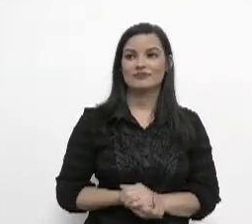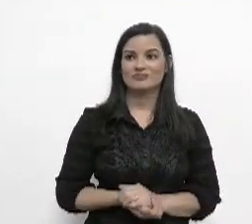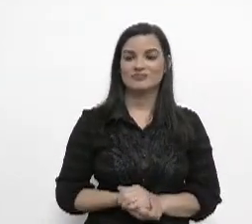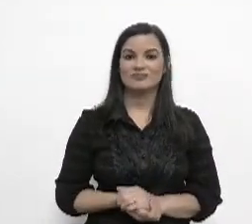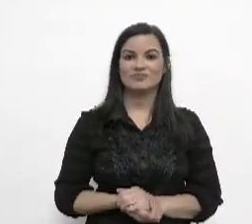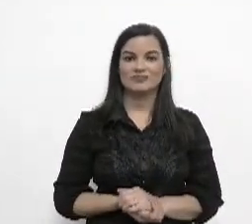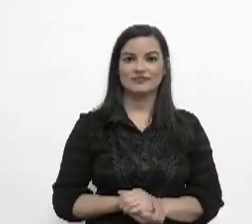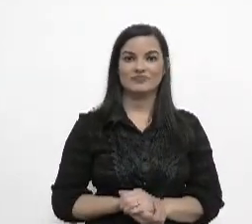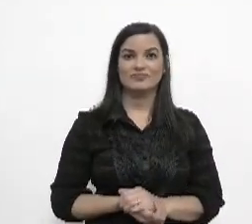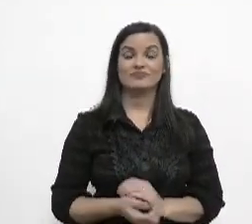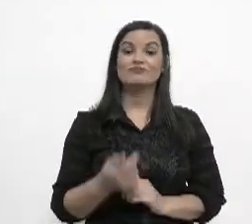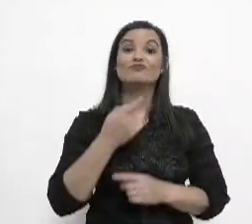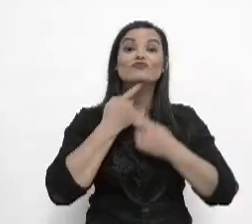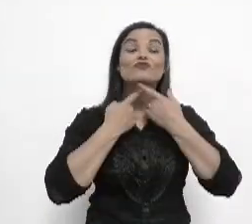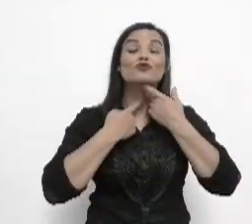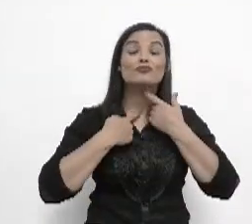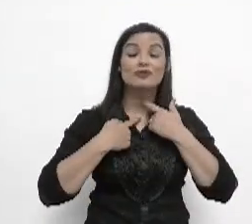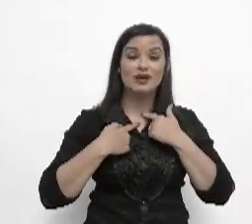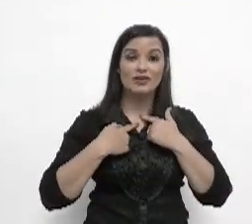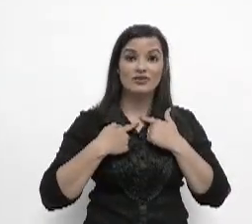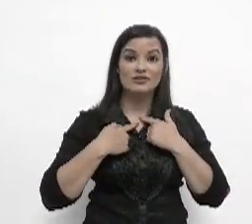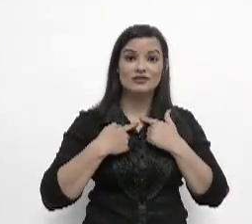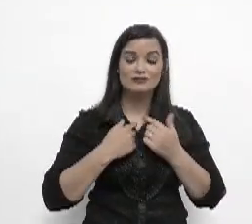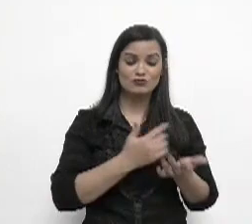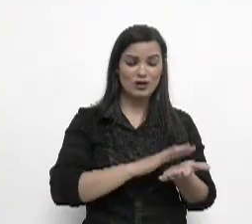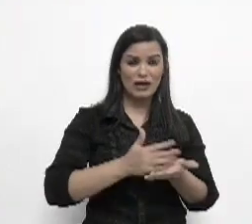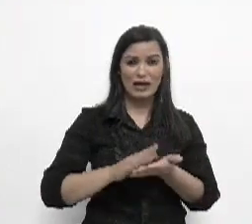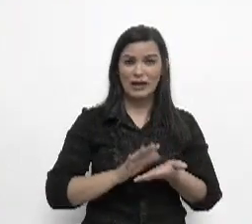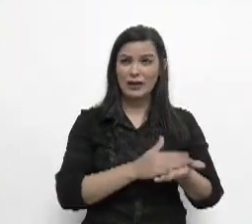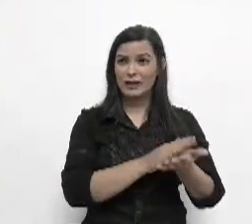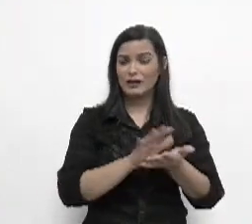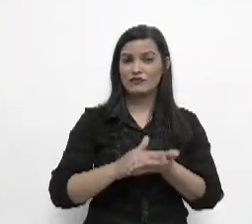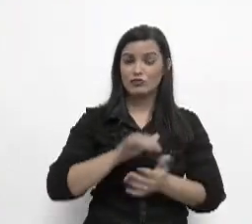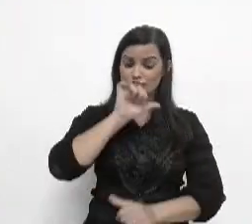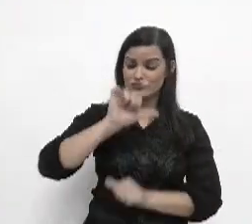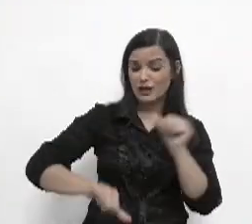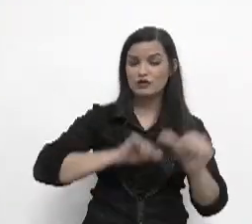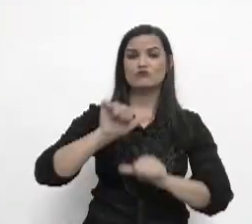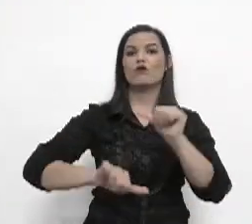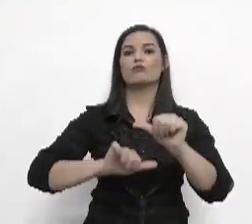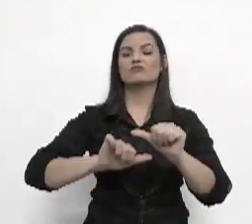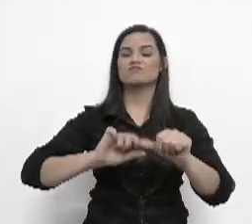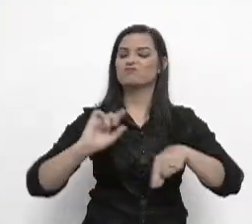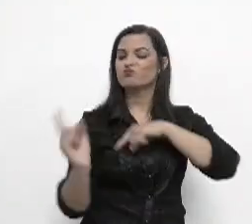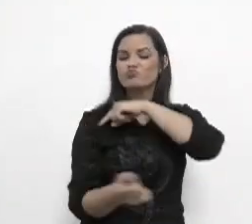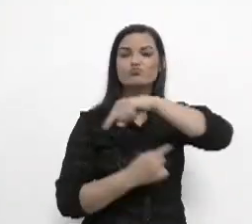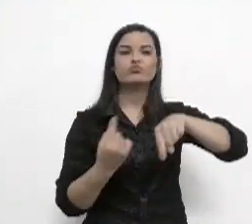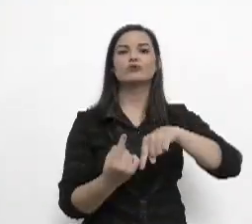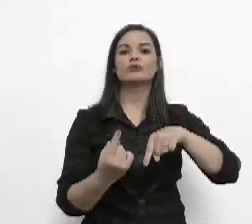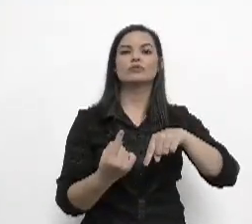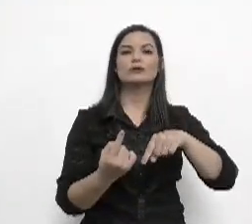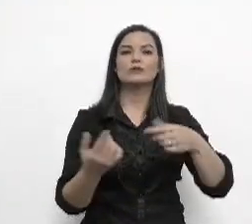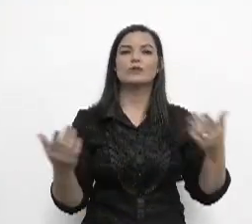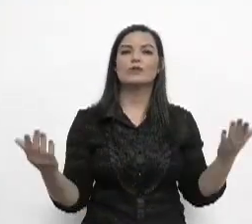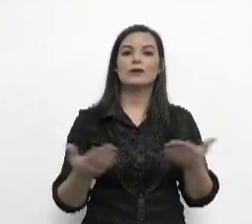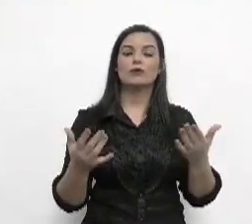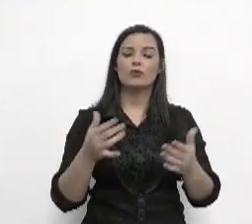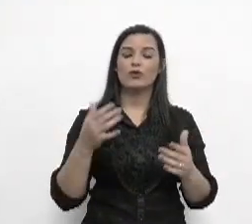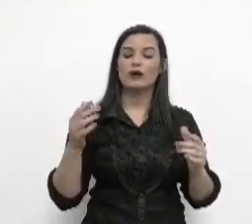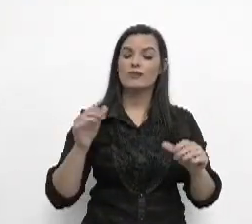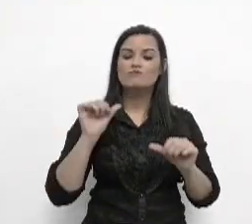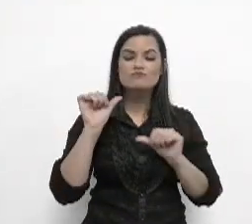되기를 축복합니다. E eu desejo que esse carnaval seja transformado na festividade de Cristo nesse momento, nesse dia de hoje